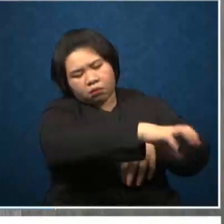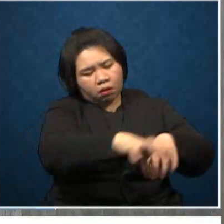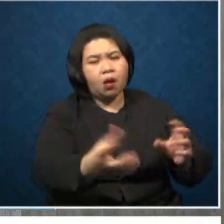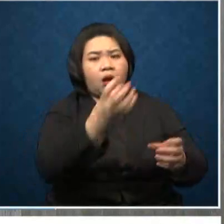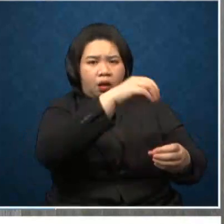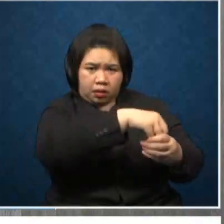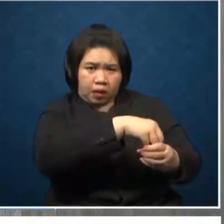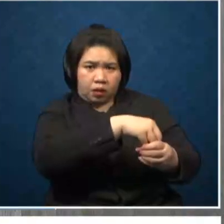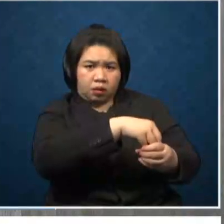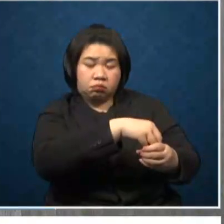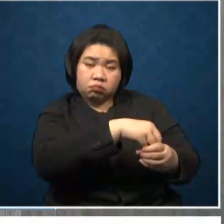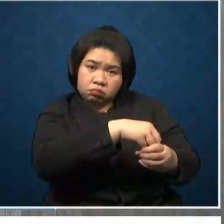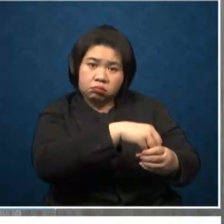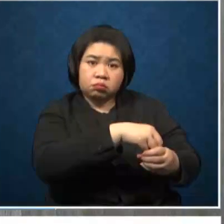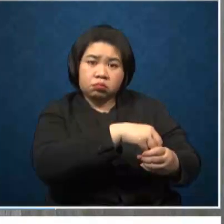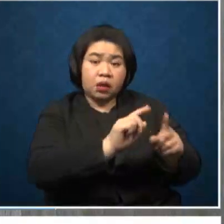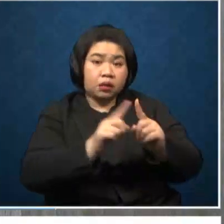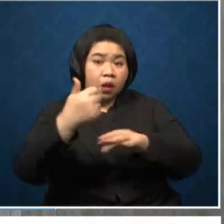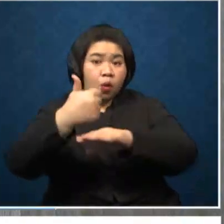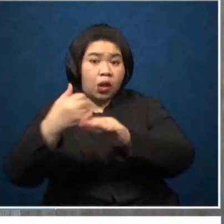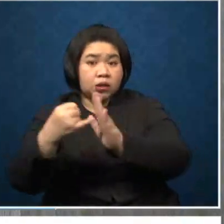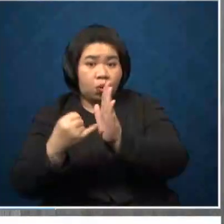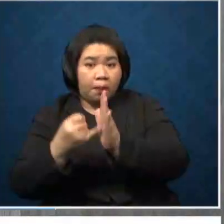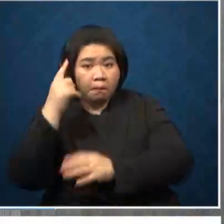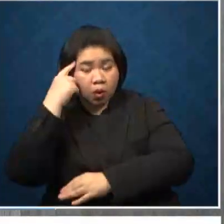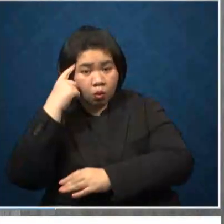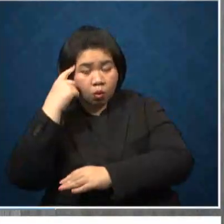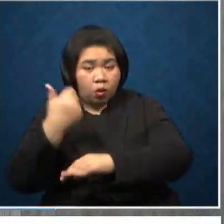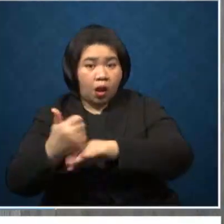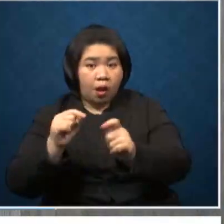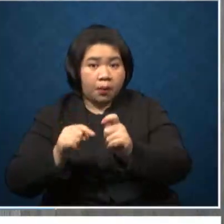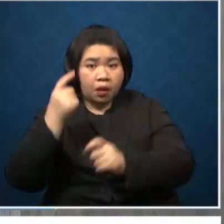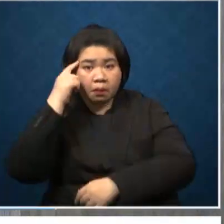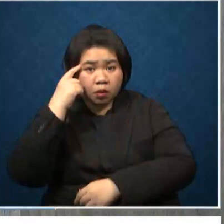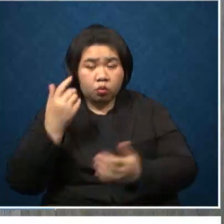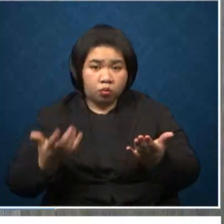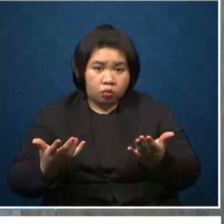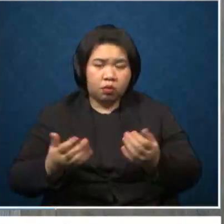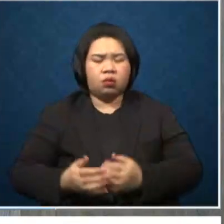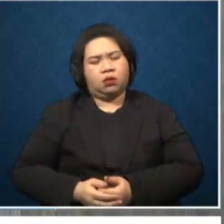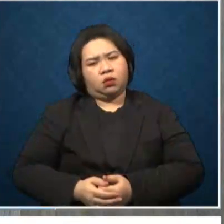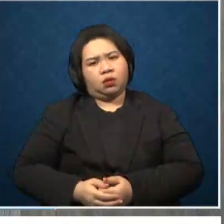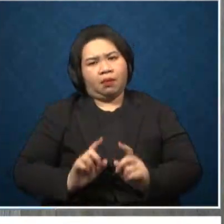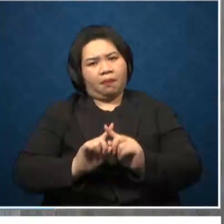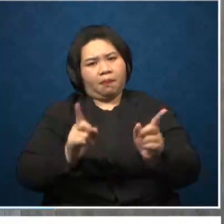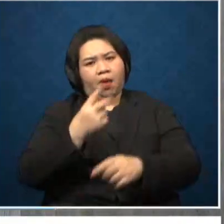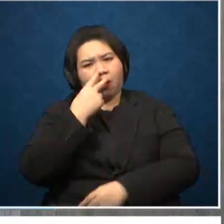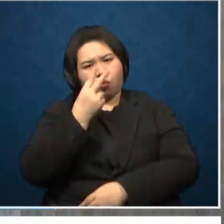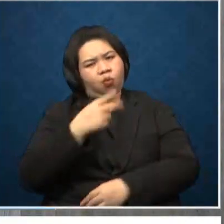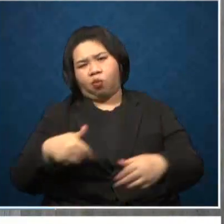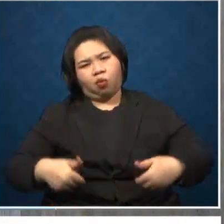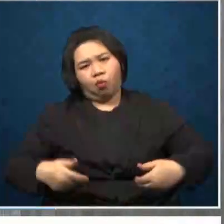อะไรเยอะแยะหมดในอำเภอไม่รู้เจ้าที่น่าตลกที่สุด